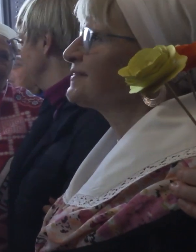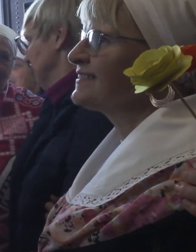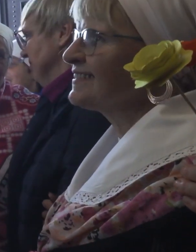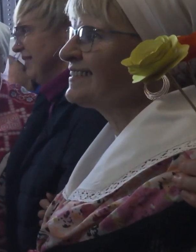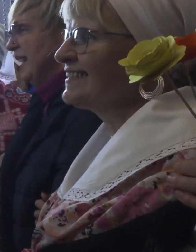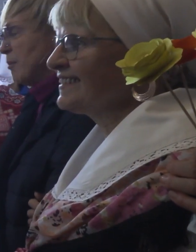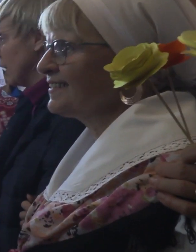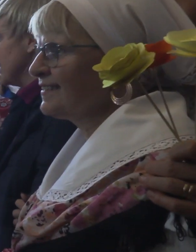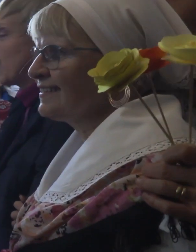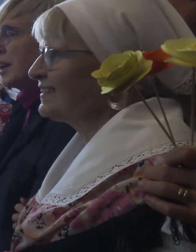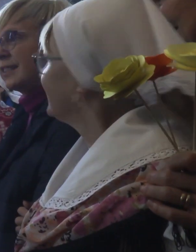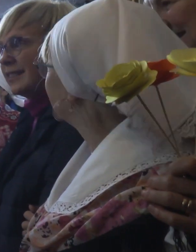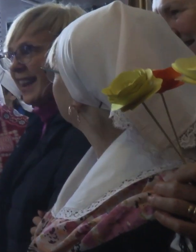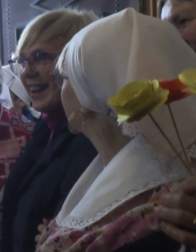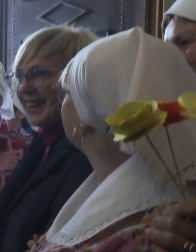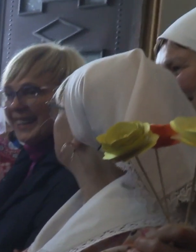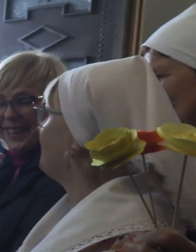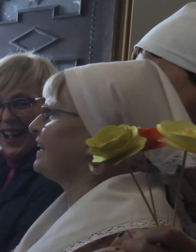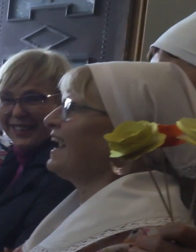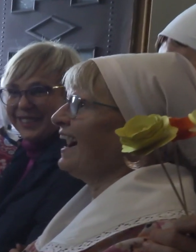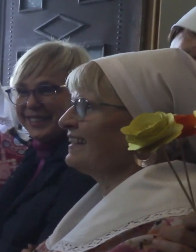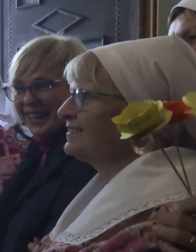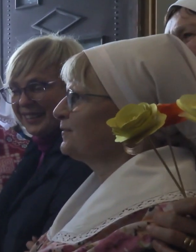Krasno. Morate izkoristiti, ja.